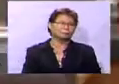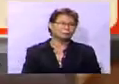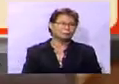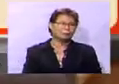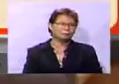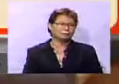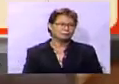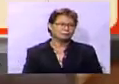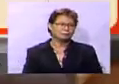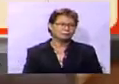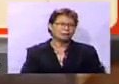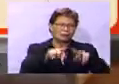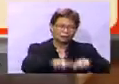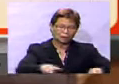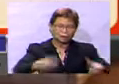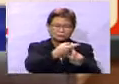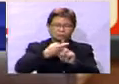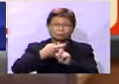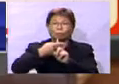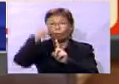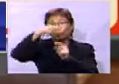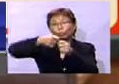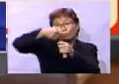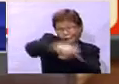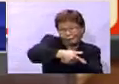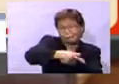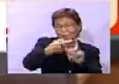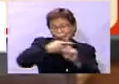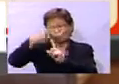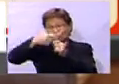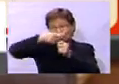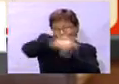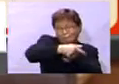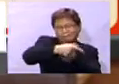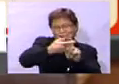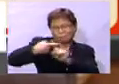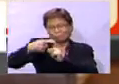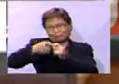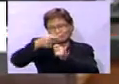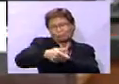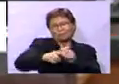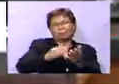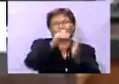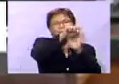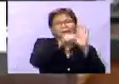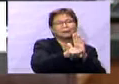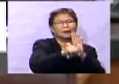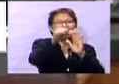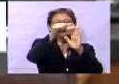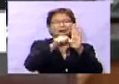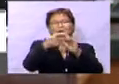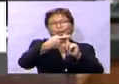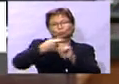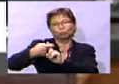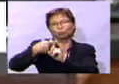Sementara itu bagi kes kanak-kanak yang diculik untuk tebusan yang diklasifikasikan di bawah Seksyen 3 Akta Culik